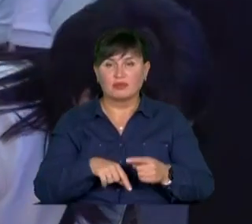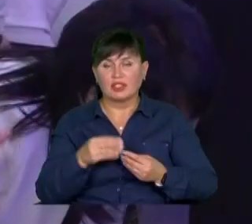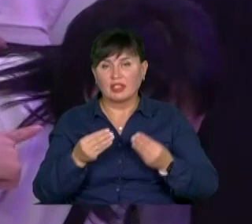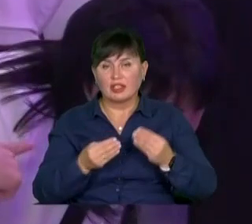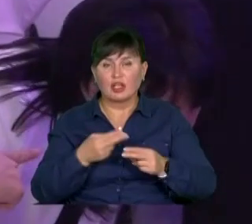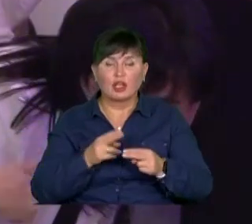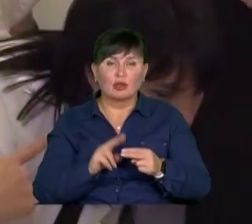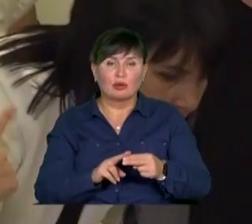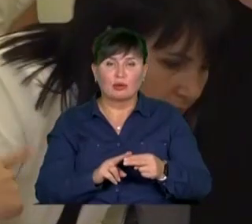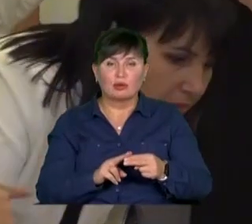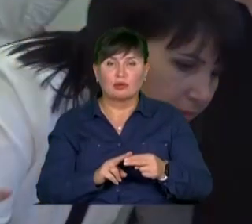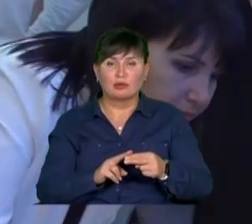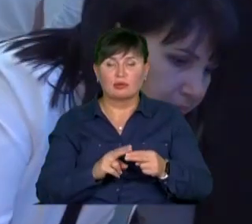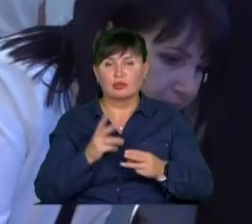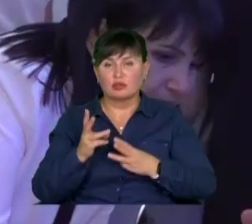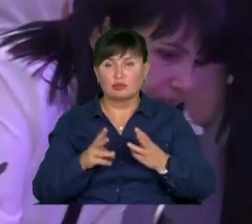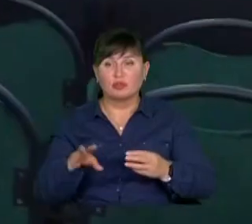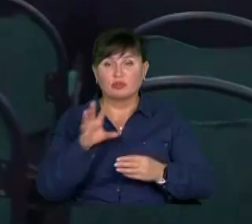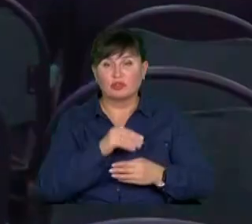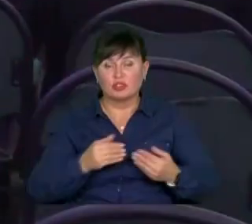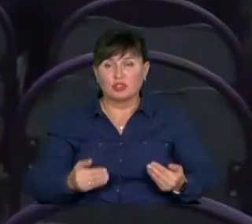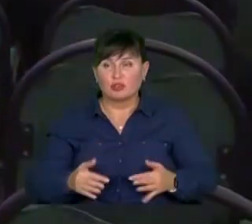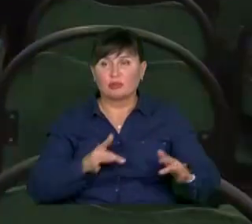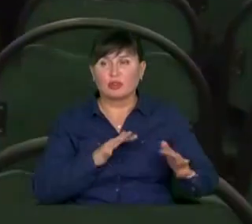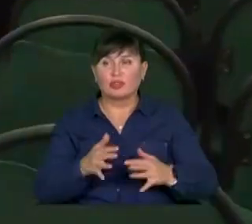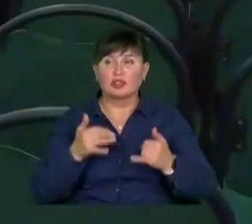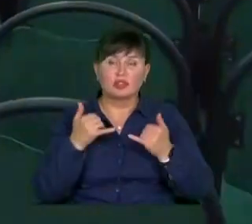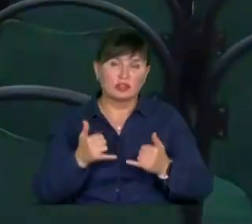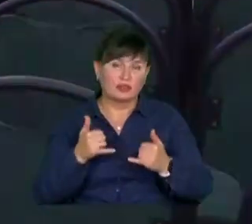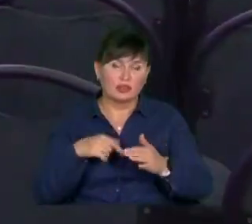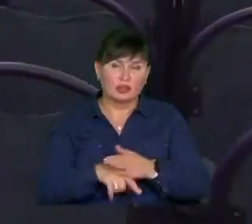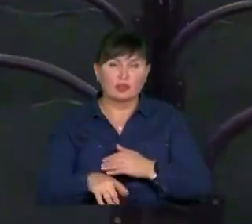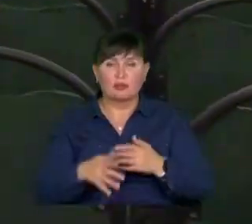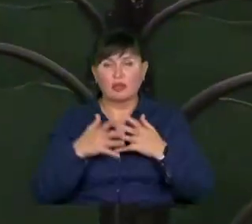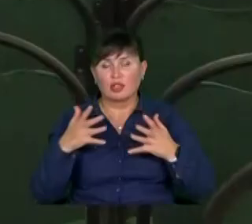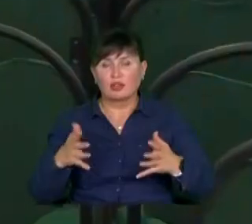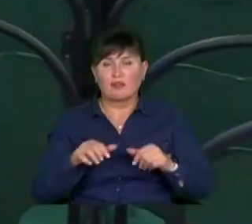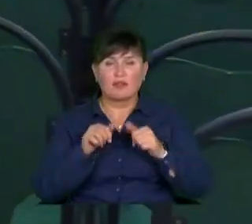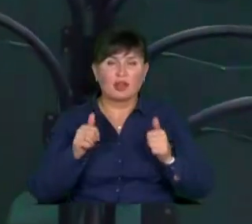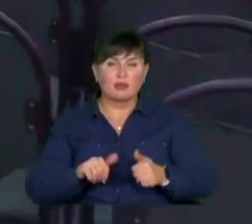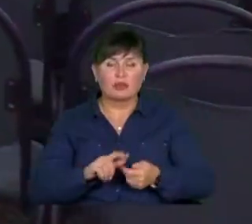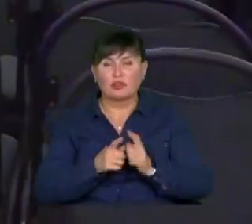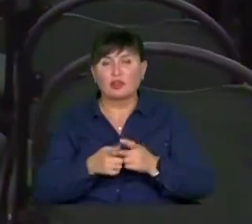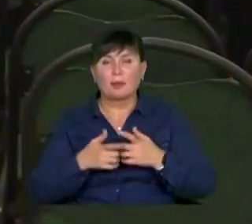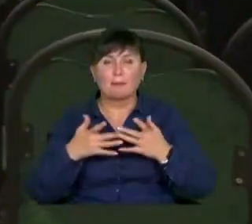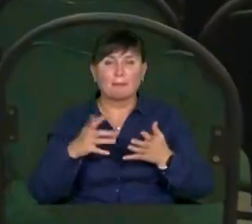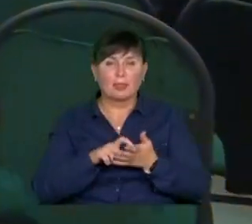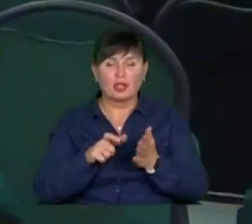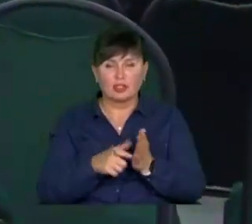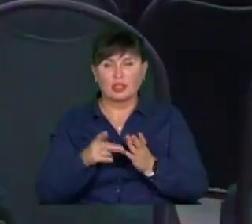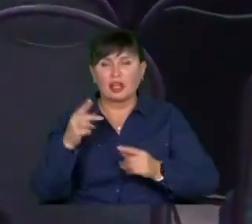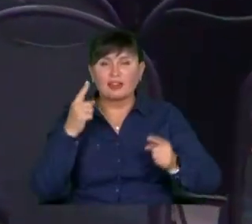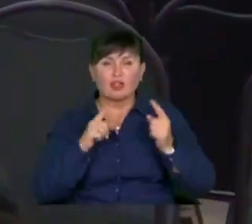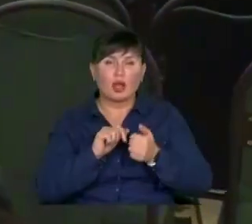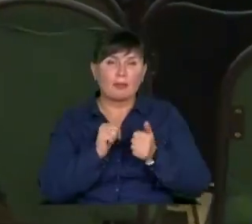которая стимулирует практически все жизненные процессы. Сегодняшнее событие в таком масштабном формате становится площадкой для творческого